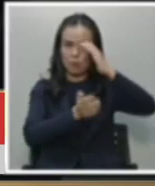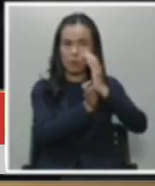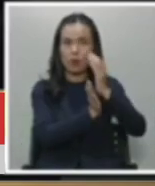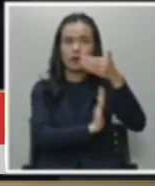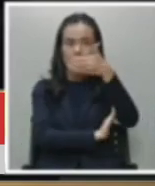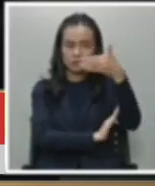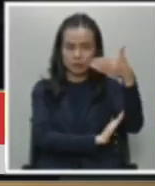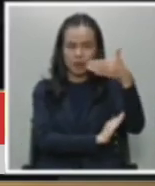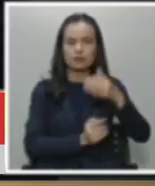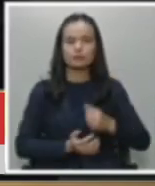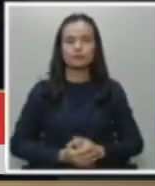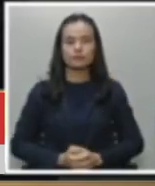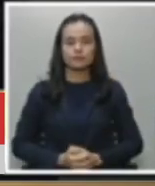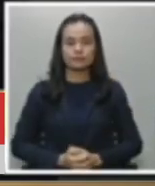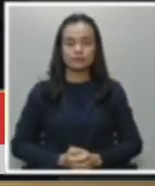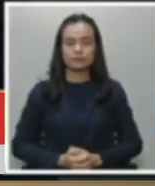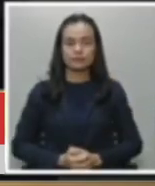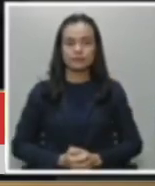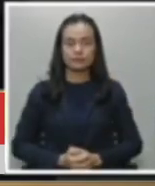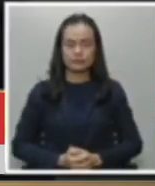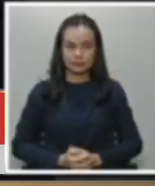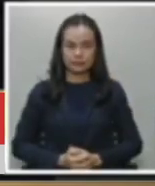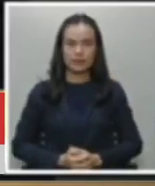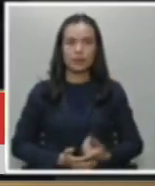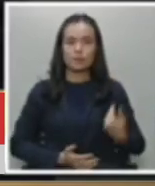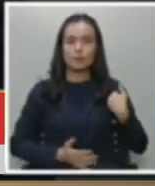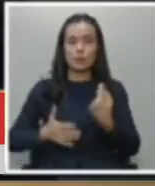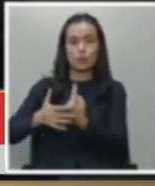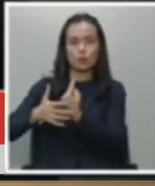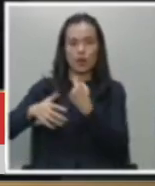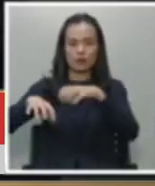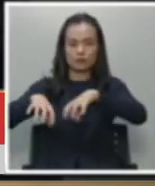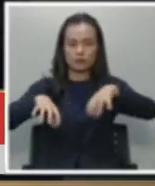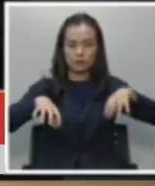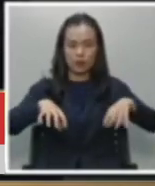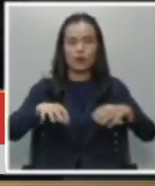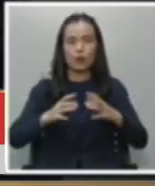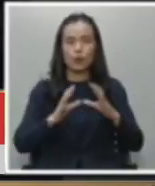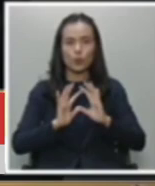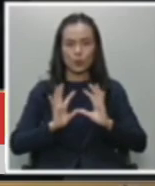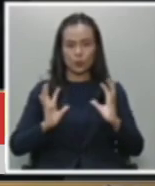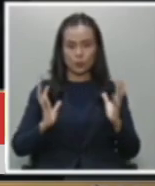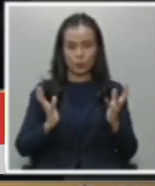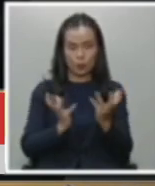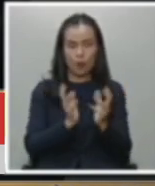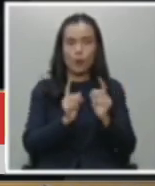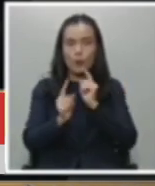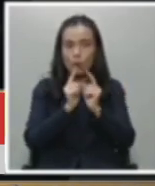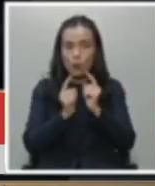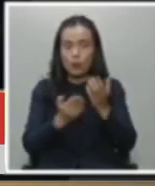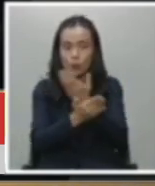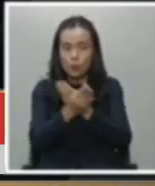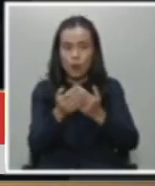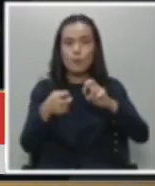ล้วก็มีผู้แทนหน่วยที่เกี่ยวข้องมาร่วมหารือกันว่าในสถานการณ์ปัจ